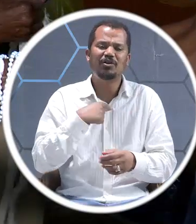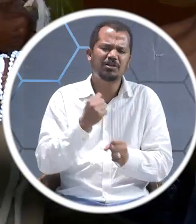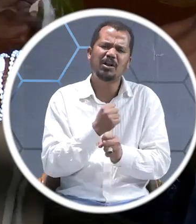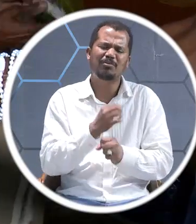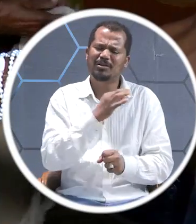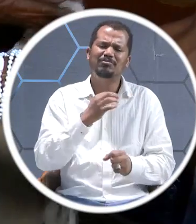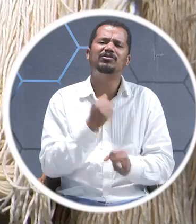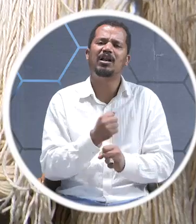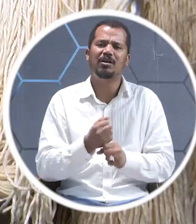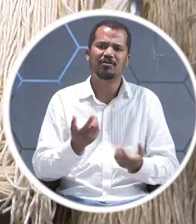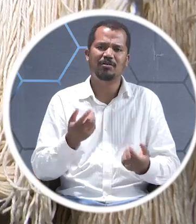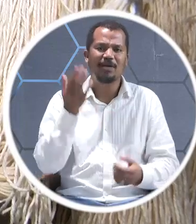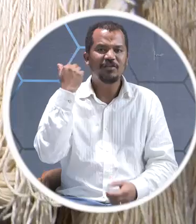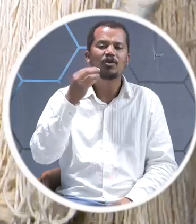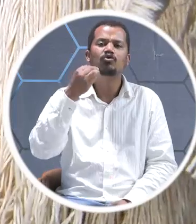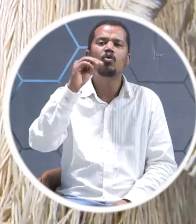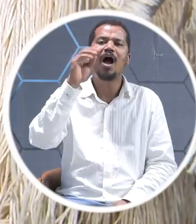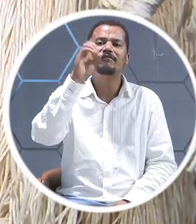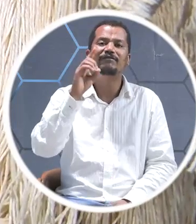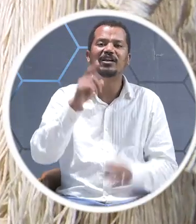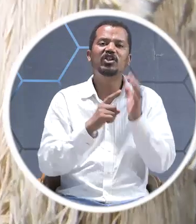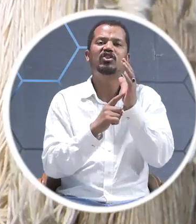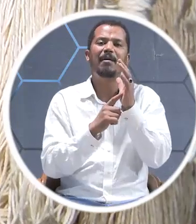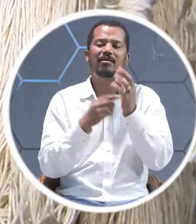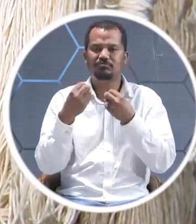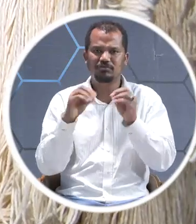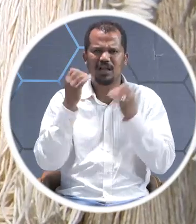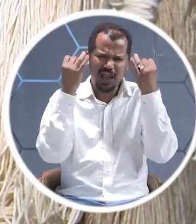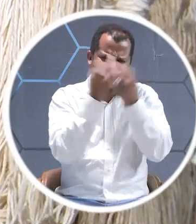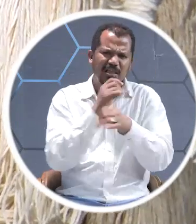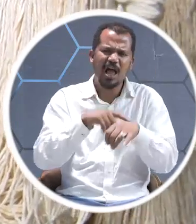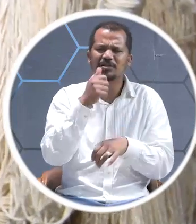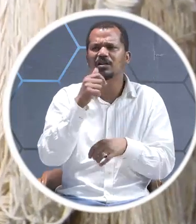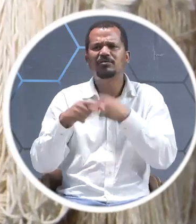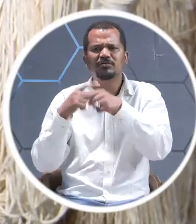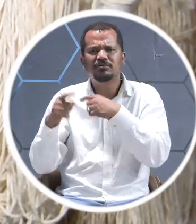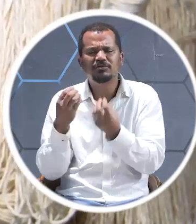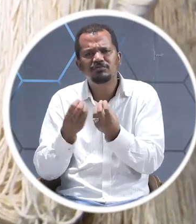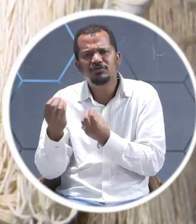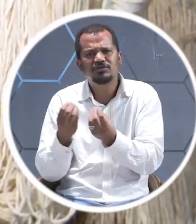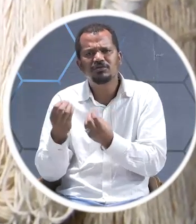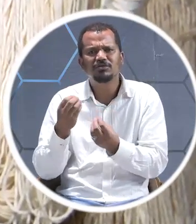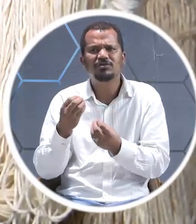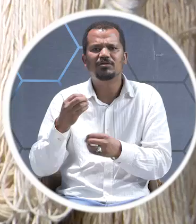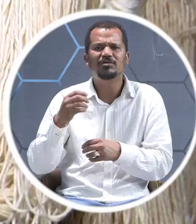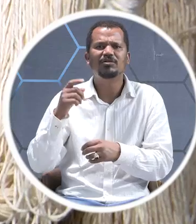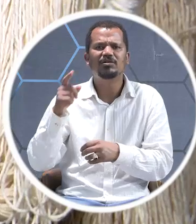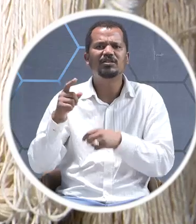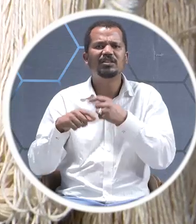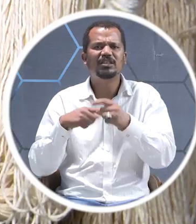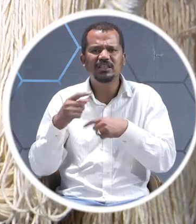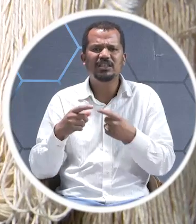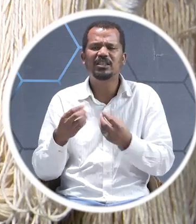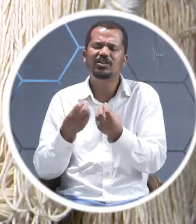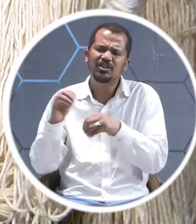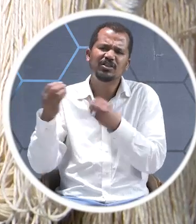murtunan saral dan. Tapi nasha mana permisatam? Ya ulur itu sersali waktu cina mehdeu, bazar izau itu ahena urcilewu iya